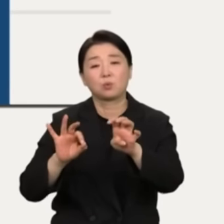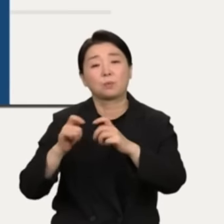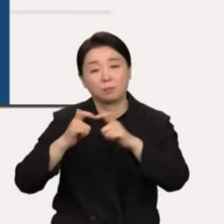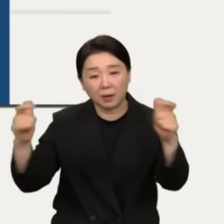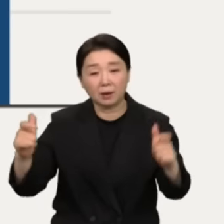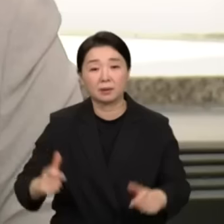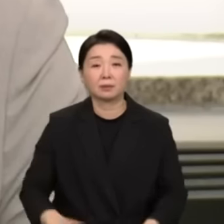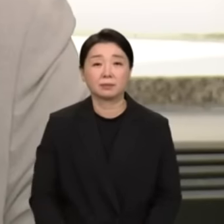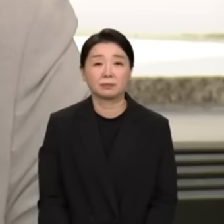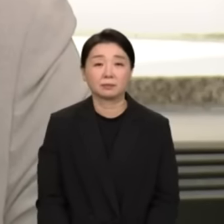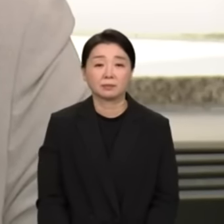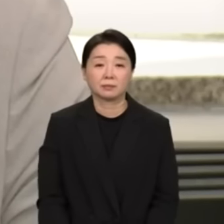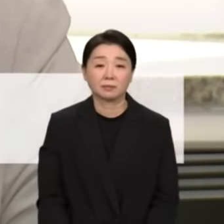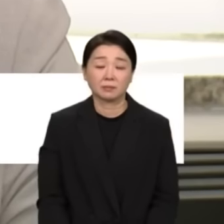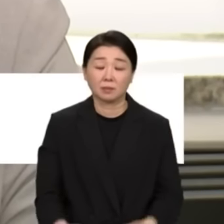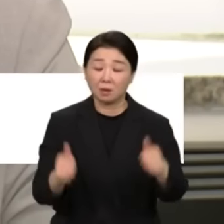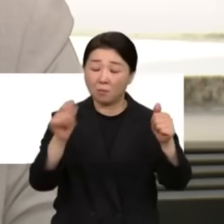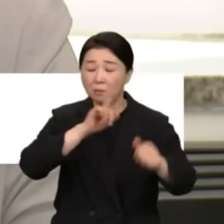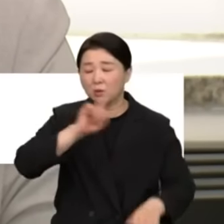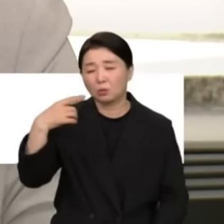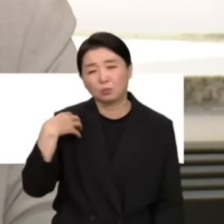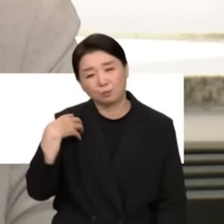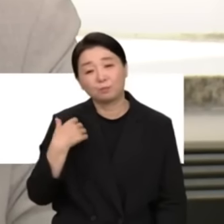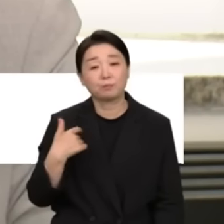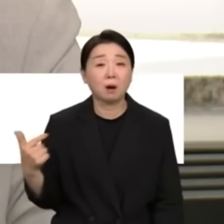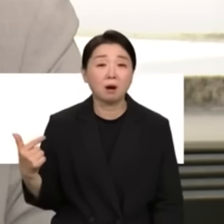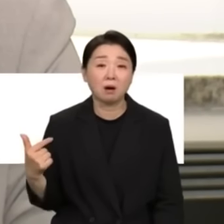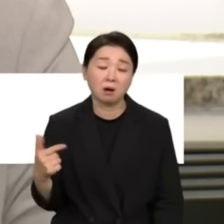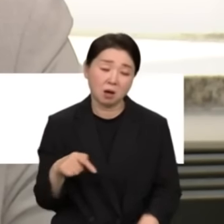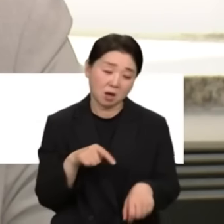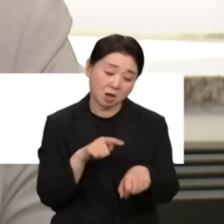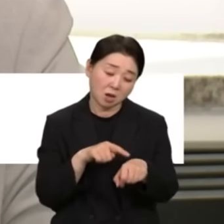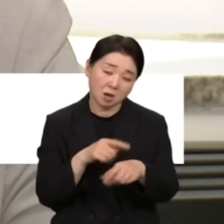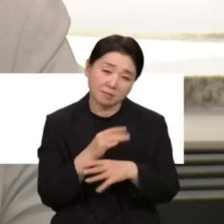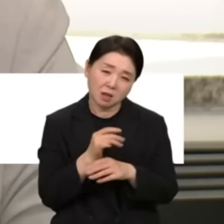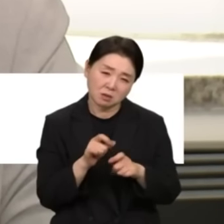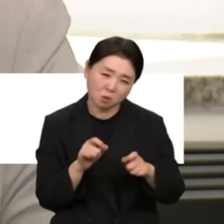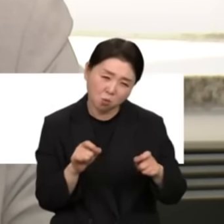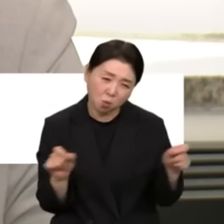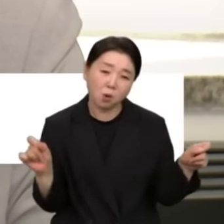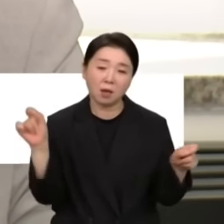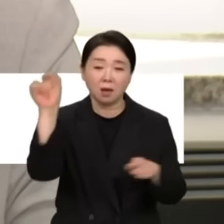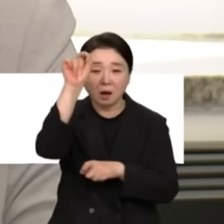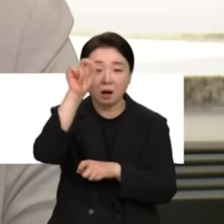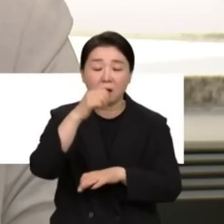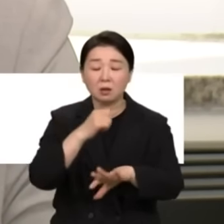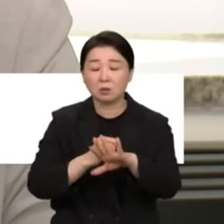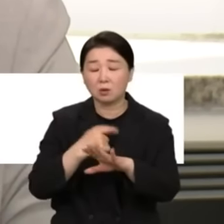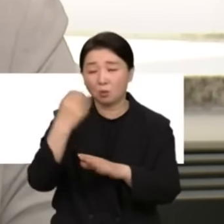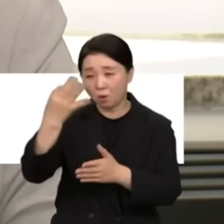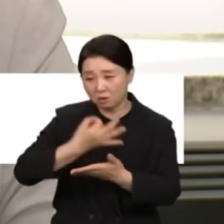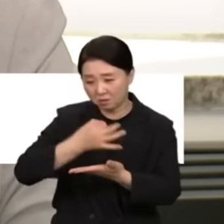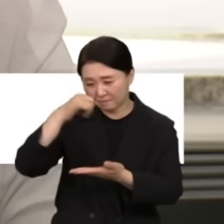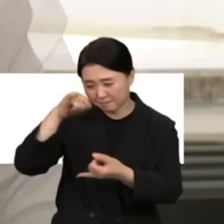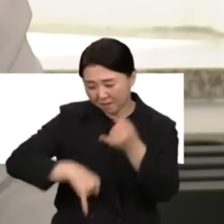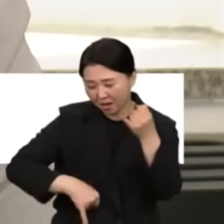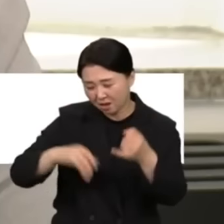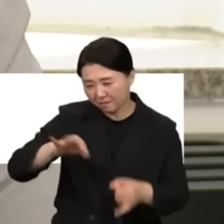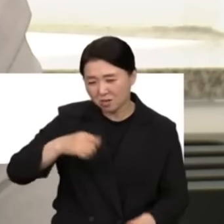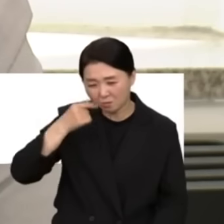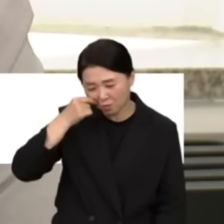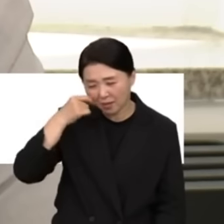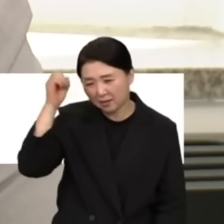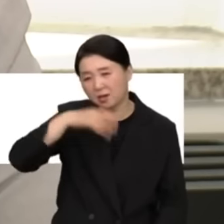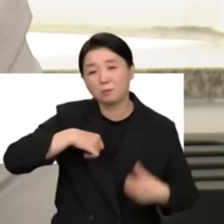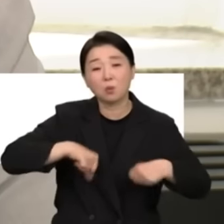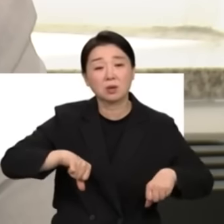늘었습니다. 소송까지 가는 것도 부담이고 기간도 오래 걸리고 이래서 이제 그냥 못 받았다 생각하고 포기하는 경우가 너무 많고